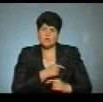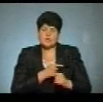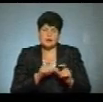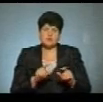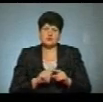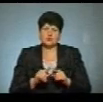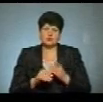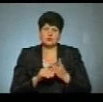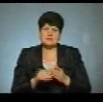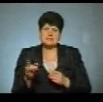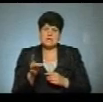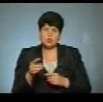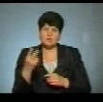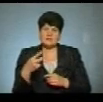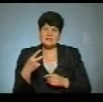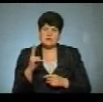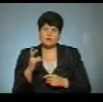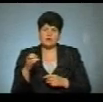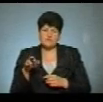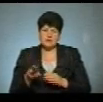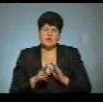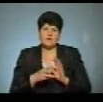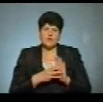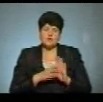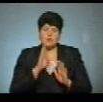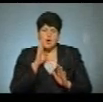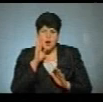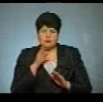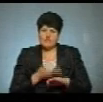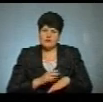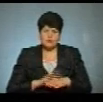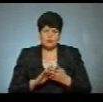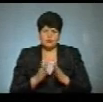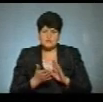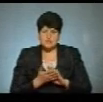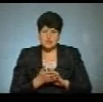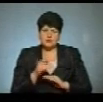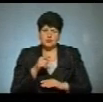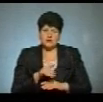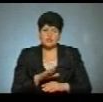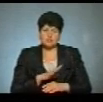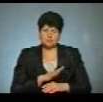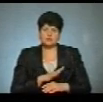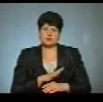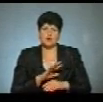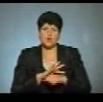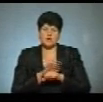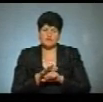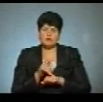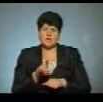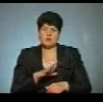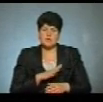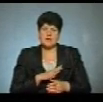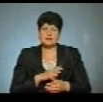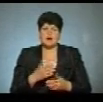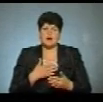швидкої допомоги з районної 20 квітня о 8 ранку у важкому стані. У пацієнтки діагностували коронавірус. Вона перебувала на